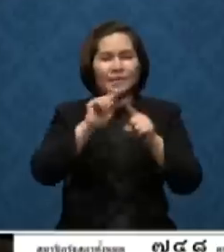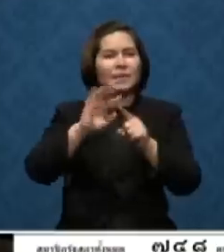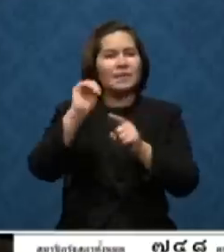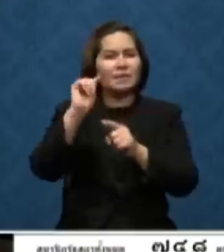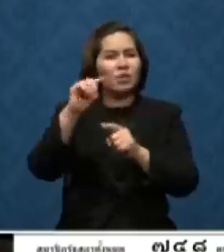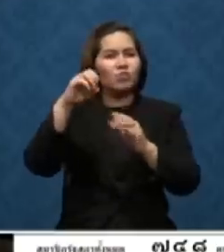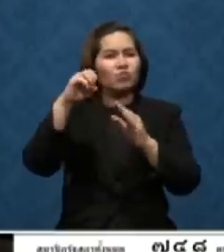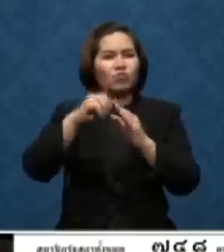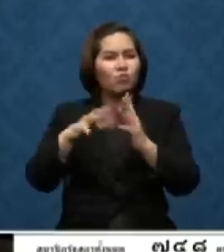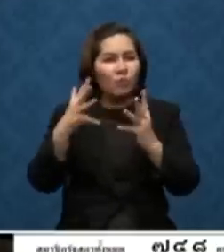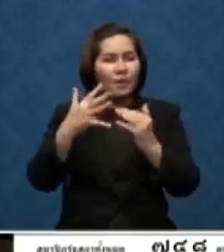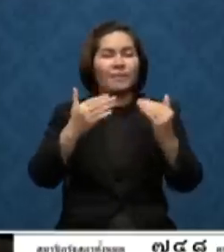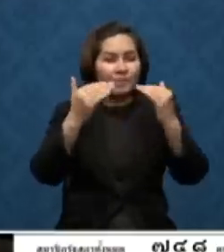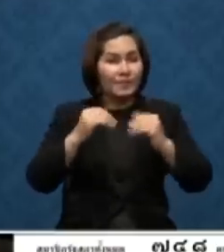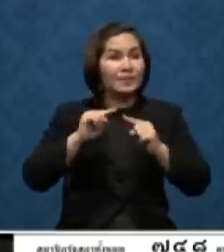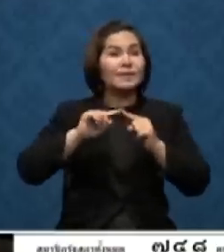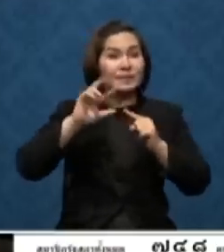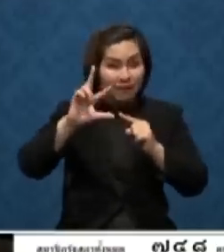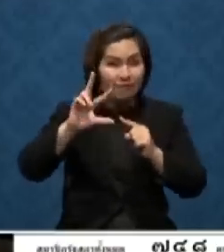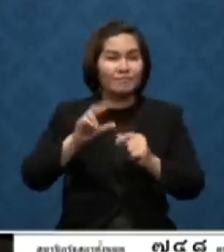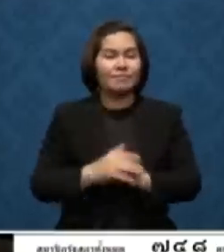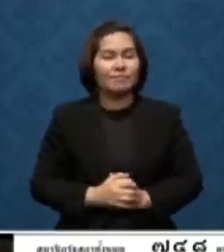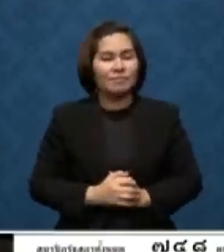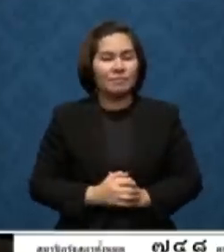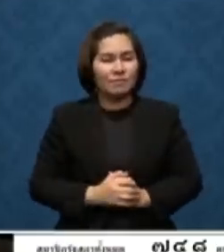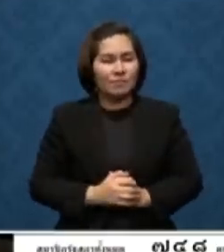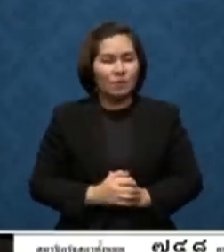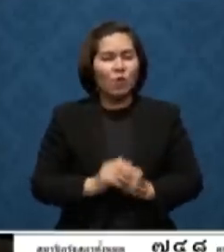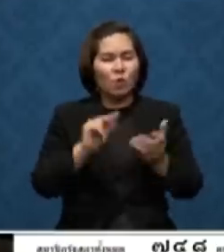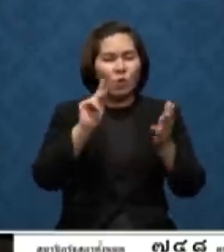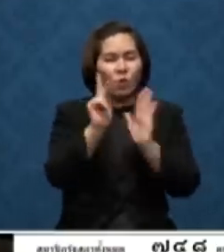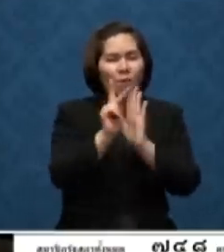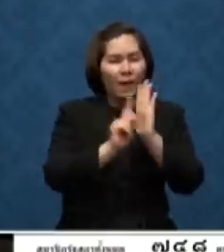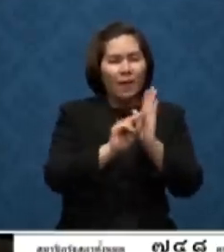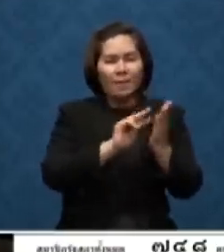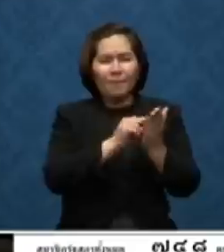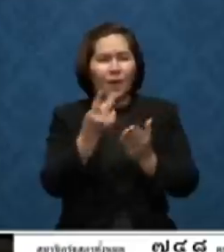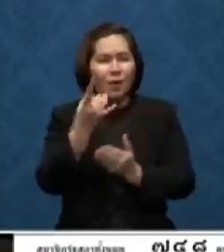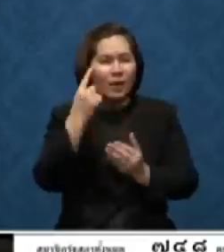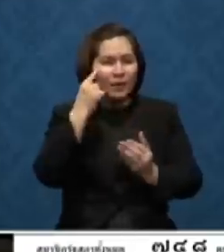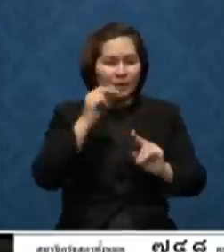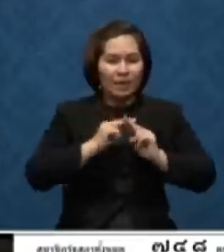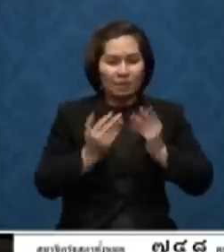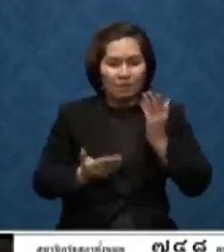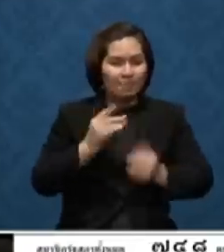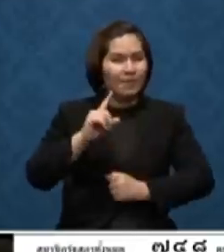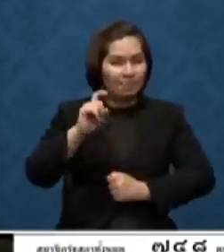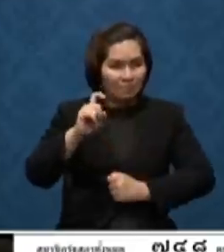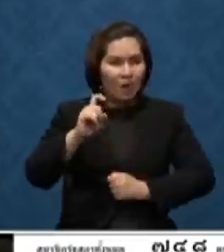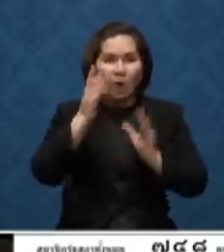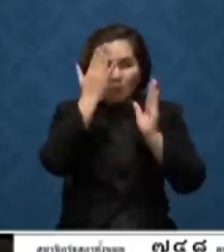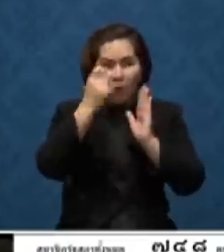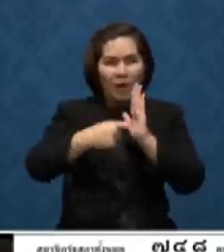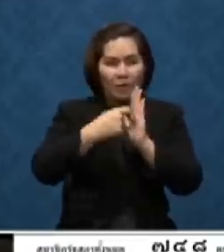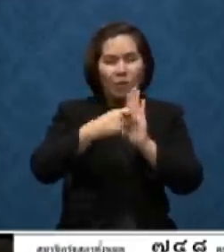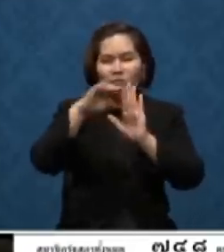ไปประเด็นที่ 3ครับท่านประธานครับการตีความกฏหมายเนี่ยเราตีความตามอำเภอใจไม่ได้มันมีหลักการการ